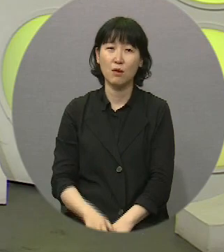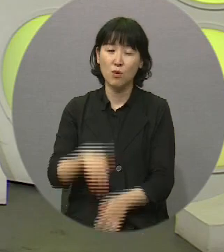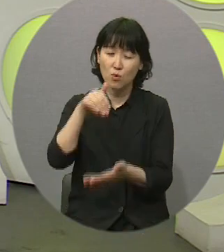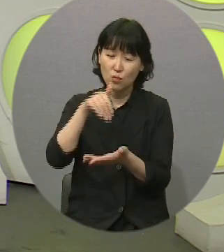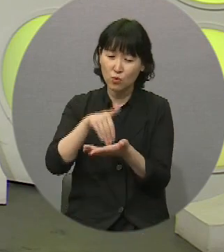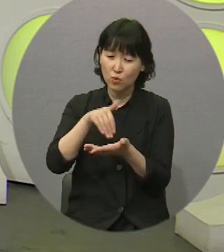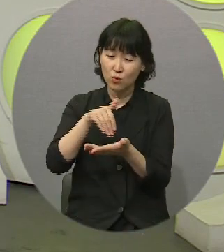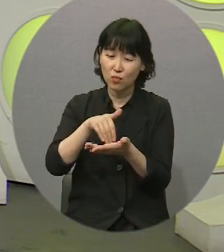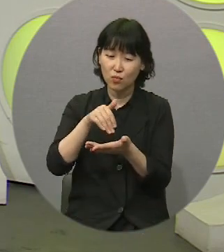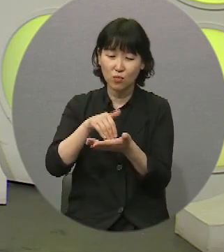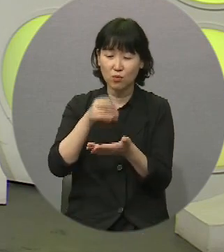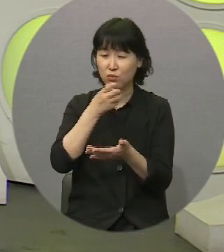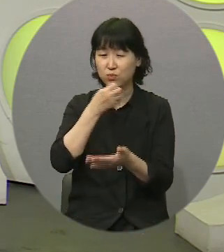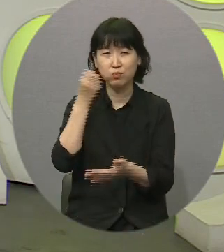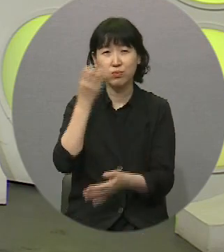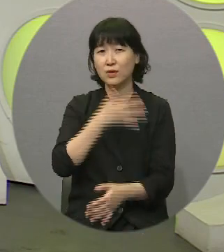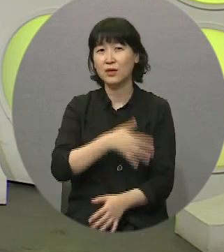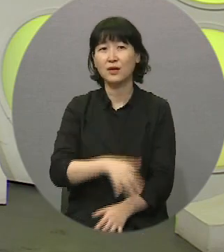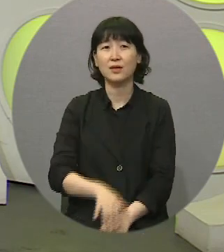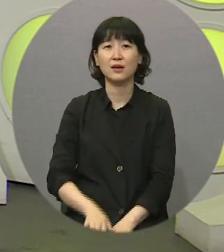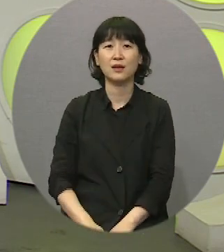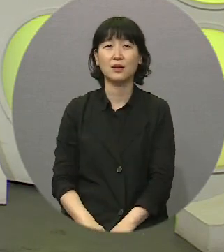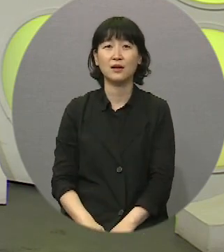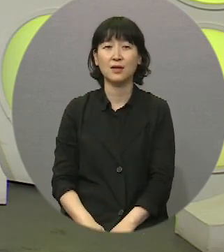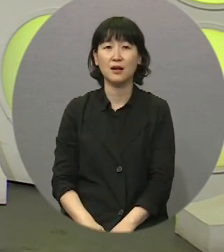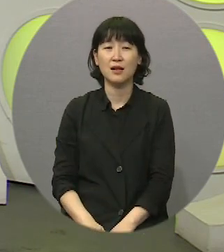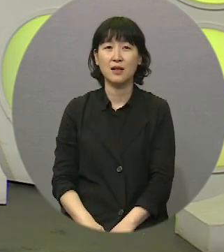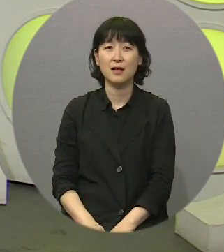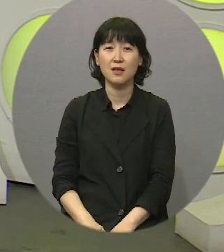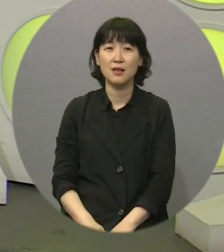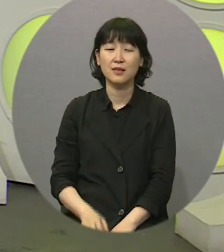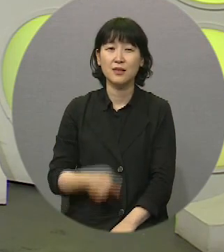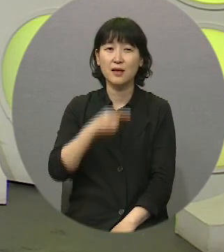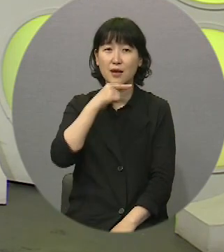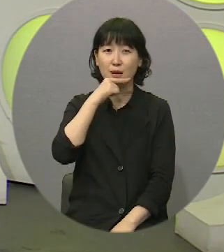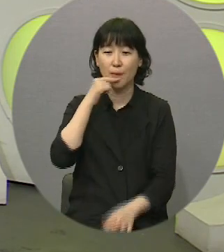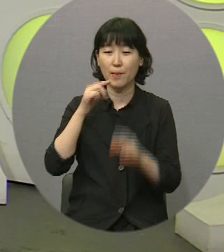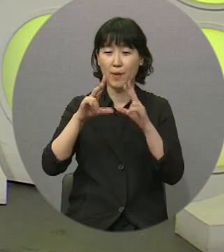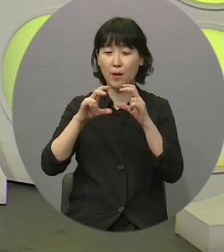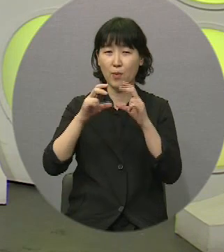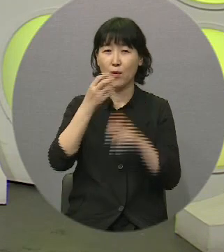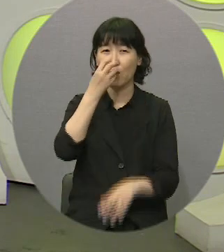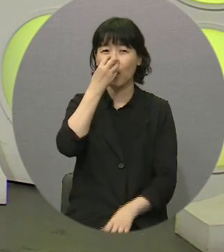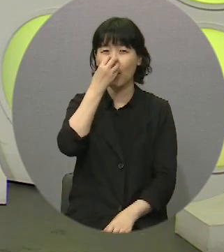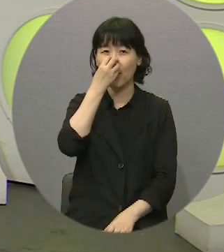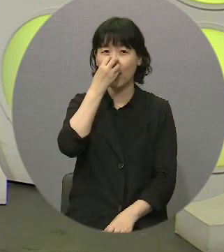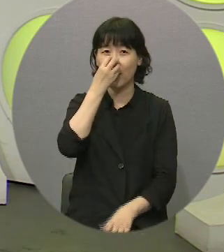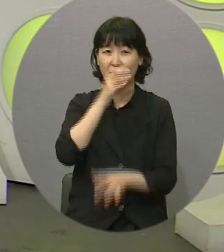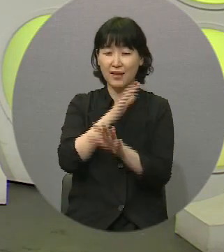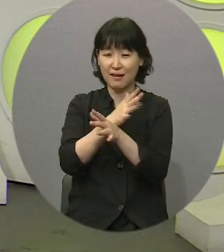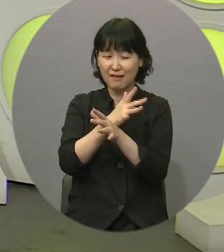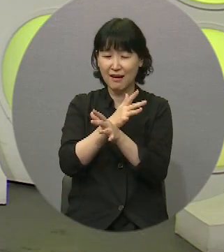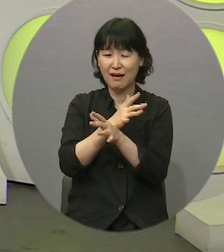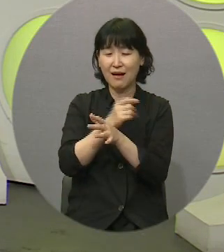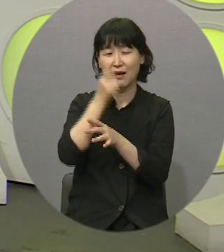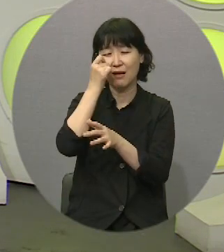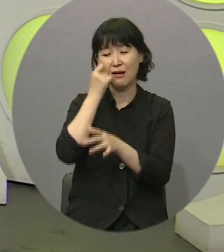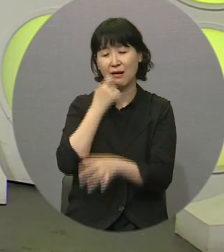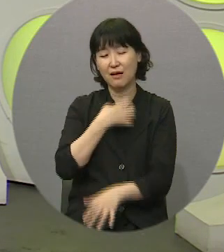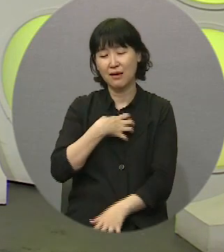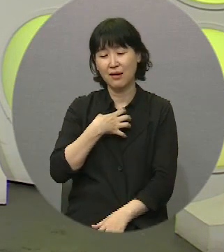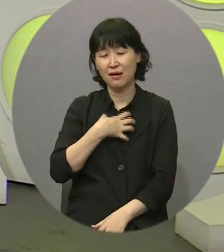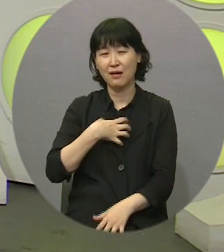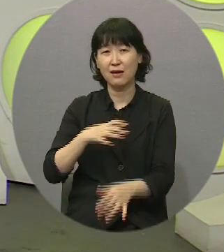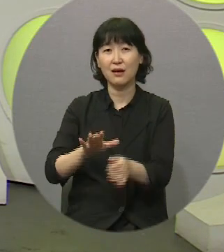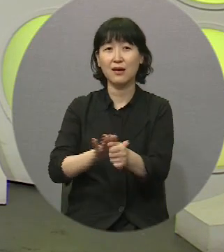후회해도 소용없는 허울의 반대의 석을 부은 사람